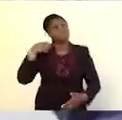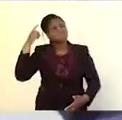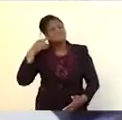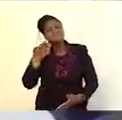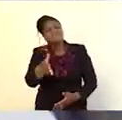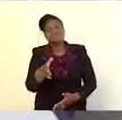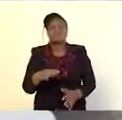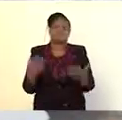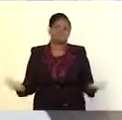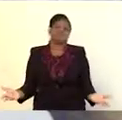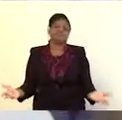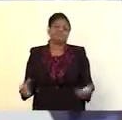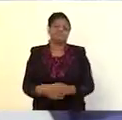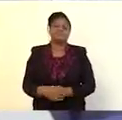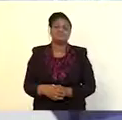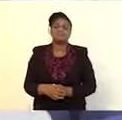izvezvo.